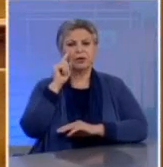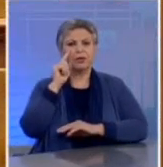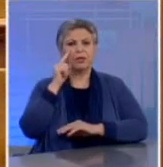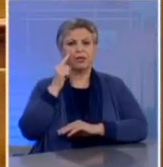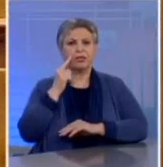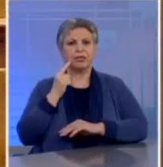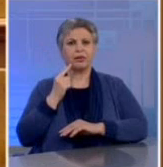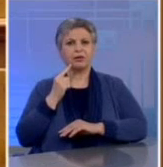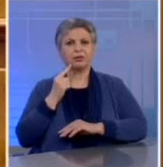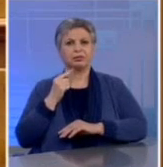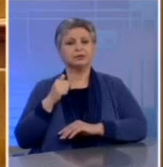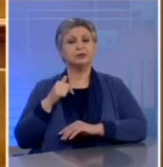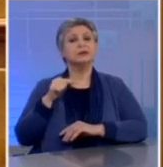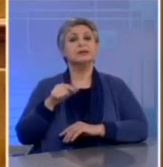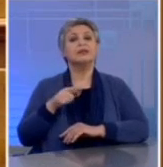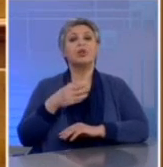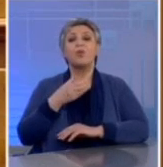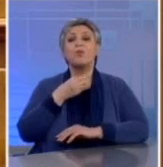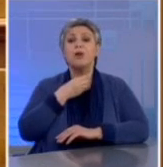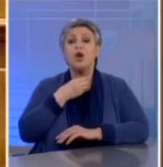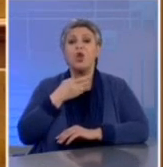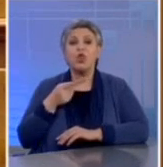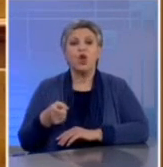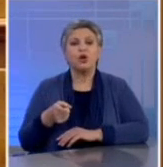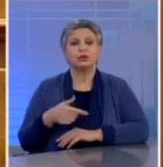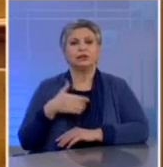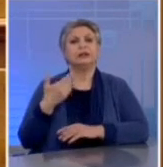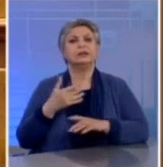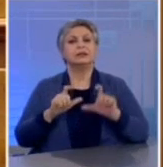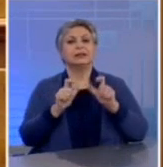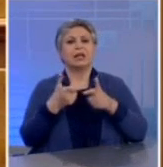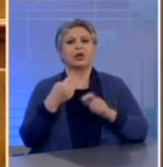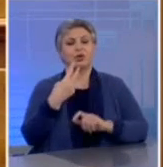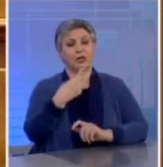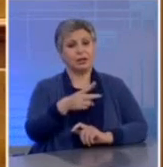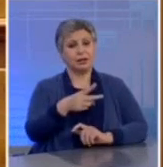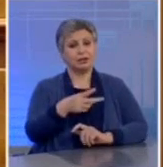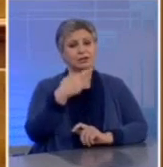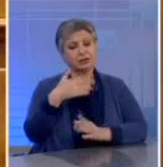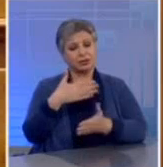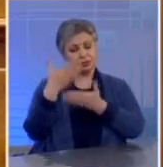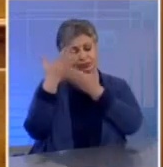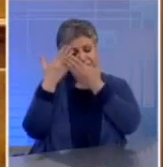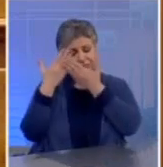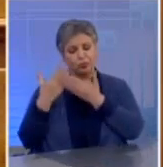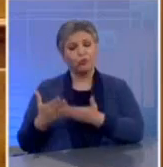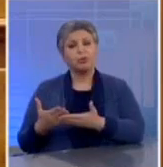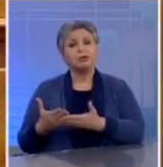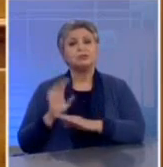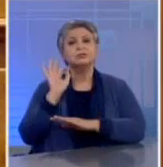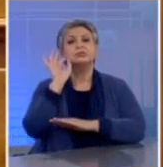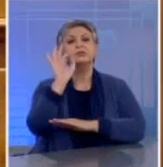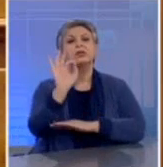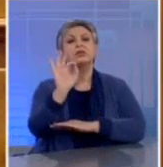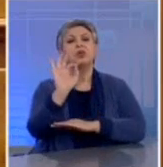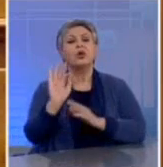εσείς αυτόν τον προδότη της παράταξης και της οικογένειας σας προσκυνήσατε για να γίνετε αρχηγός της Νέας Δημοκρατίας. Μην μιλάτε